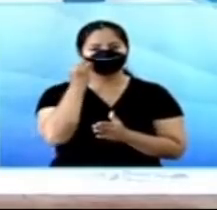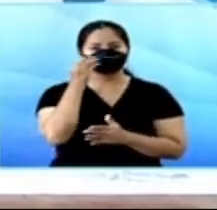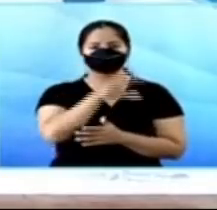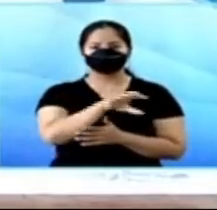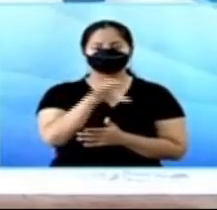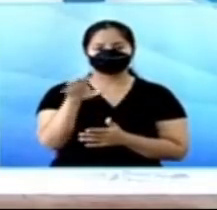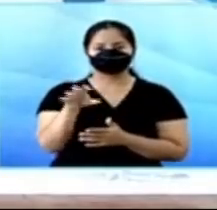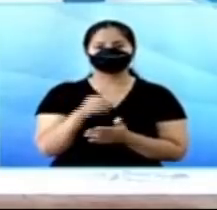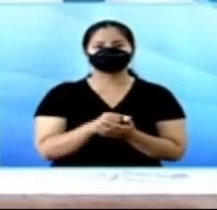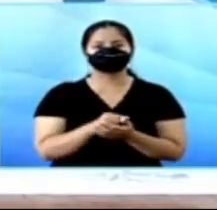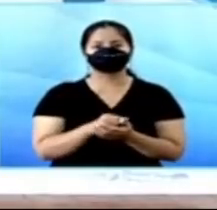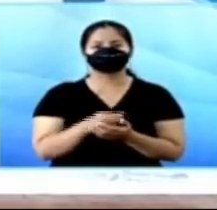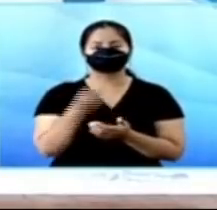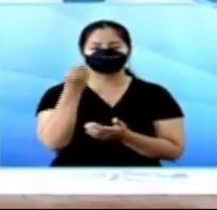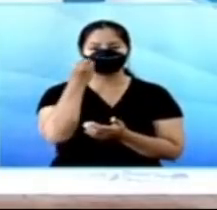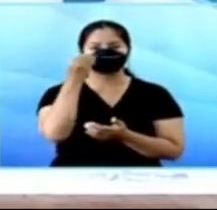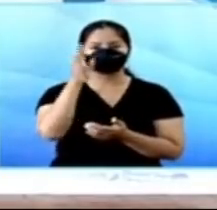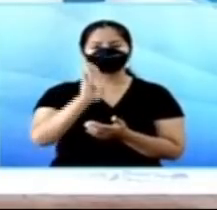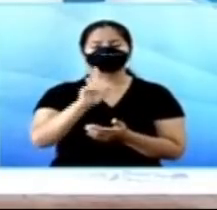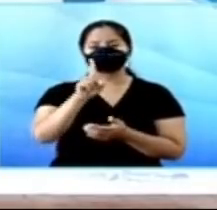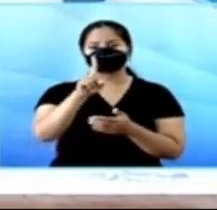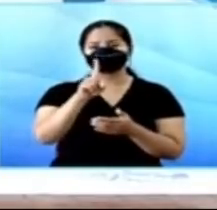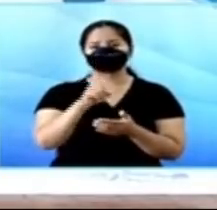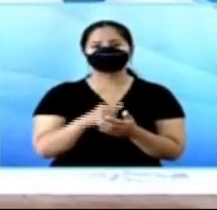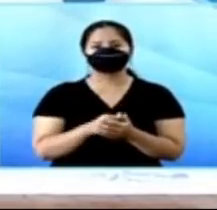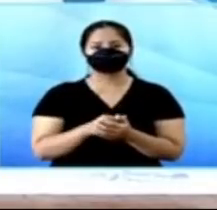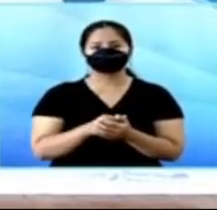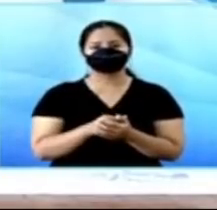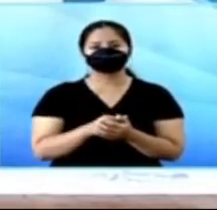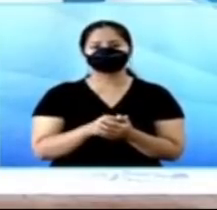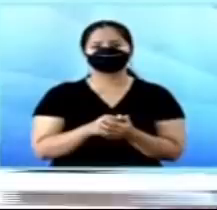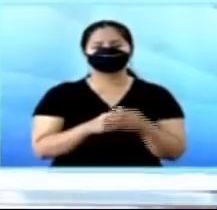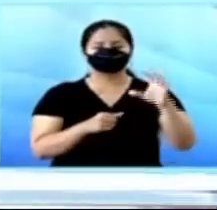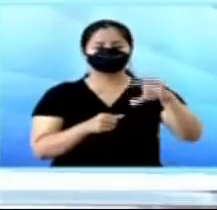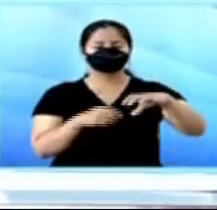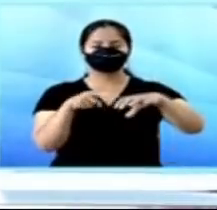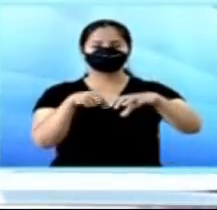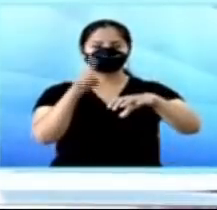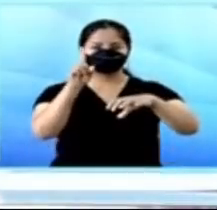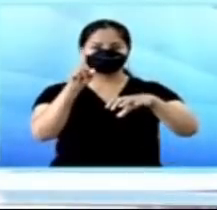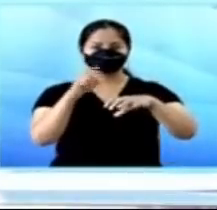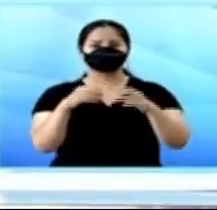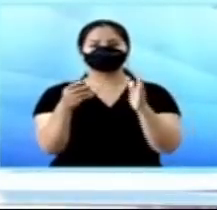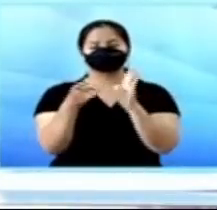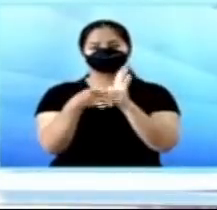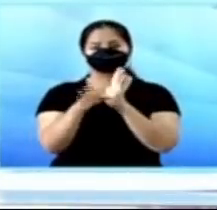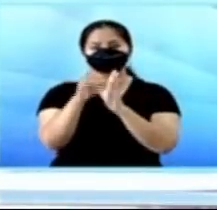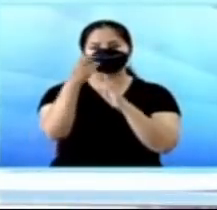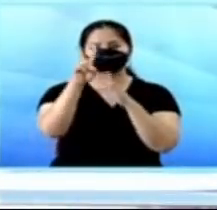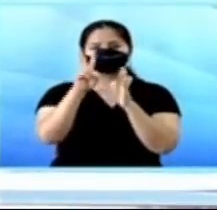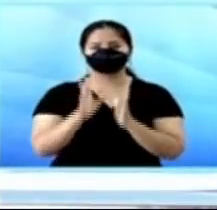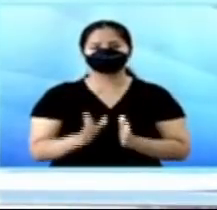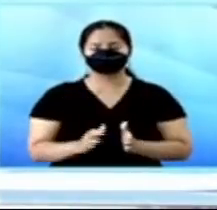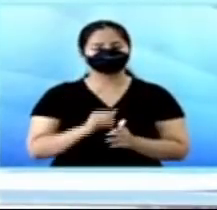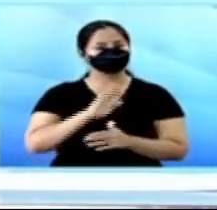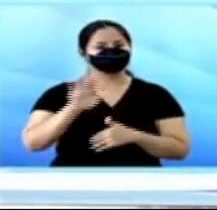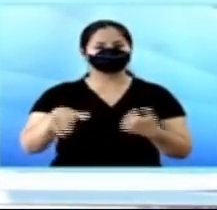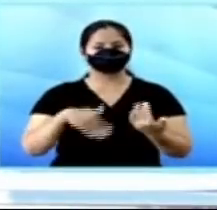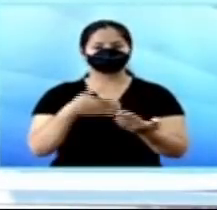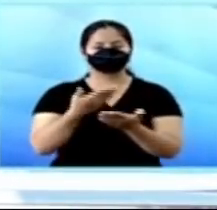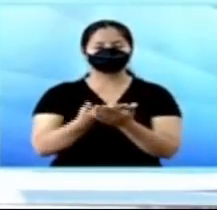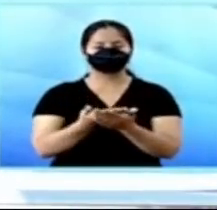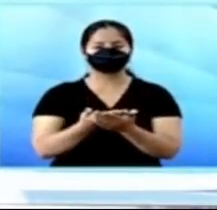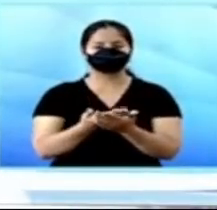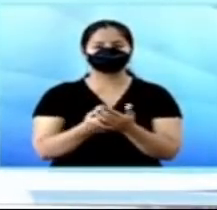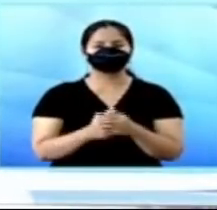ละพานั้น1บ้านหินบูนนี้1บ้านสลับโปรแก้ว12คนนี้ทั้งเมดแมน